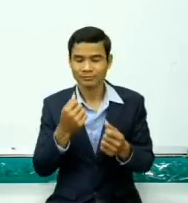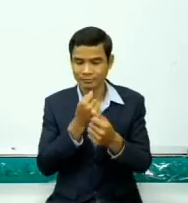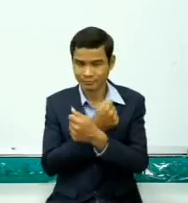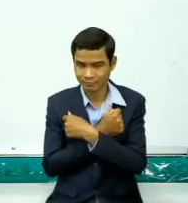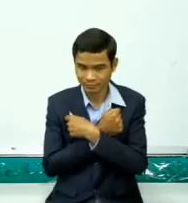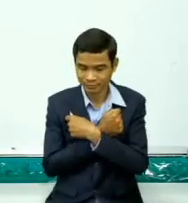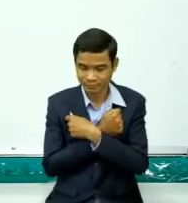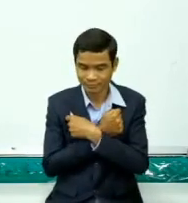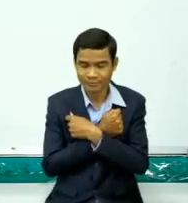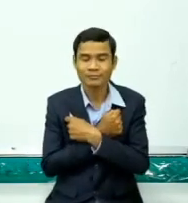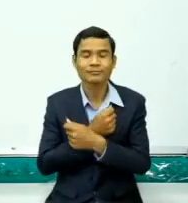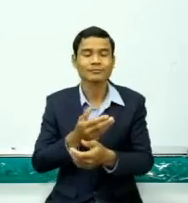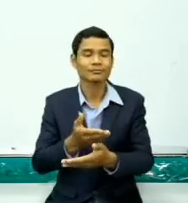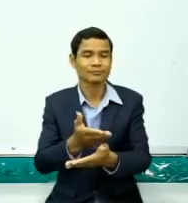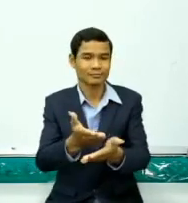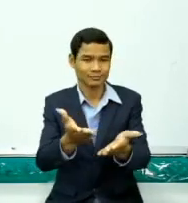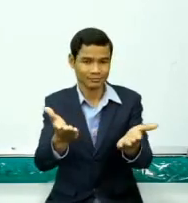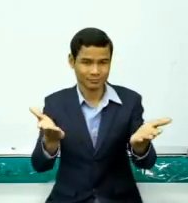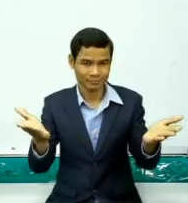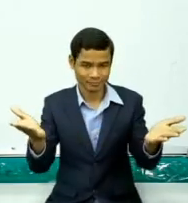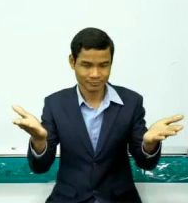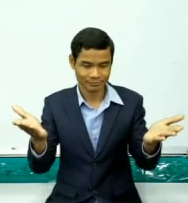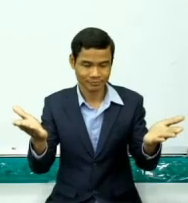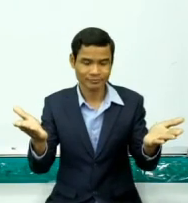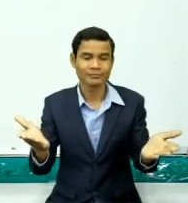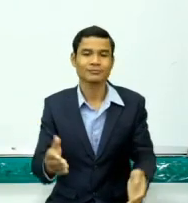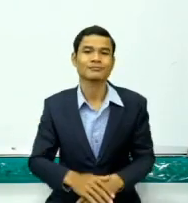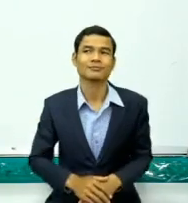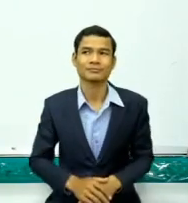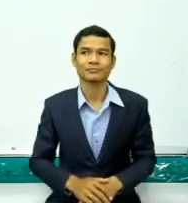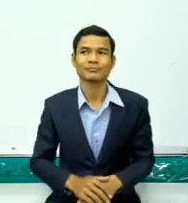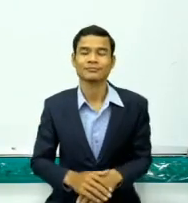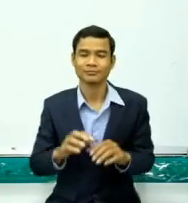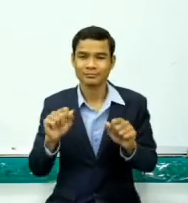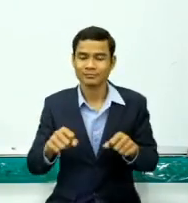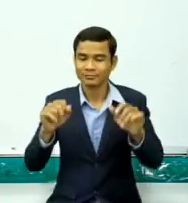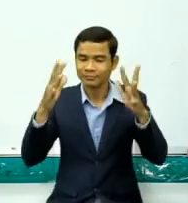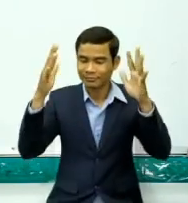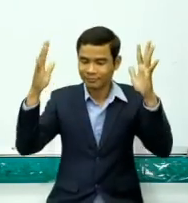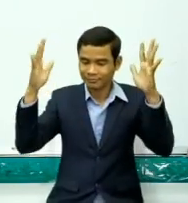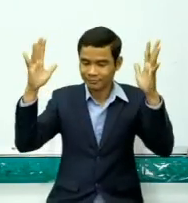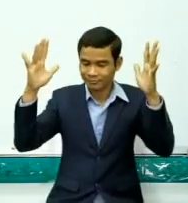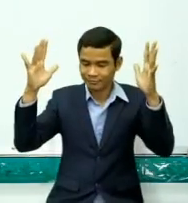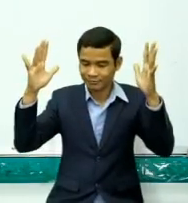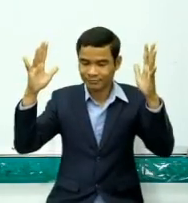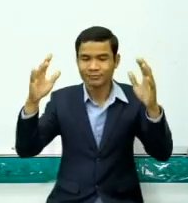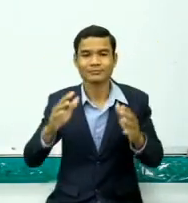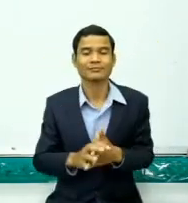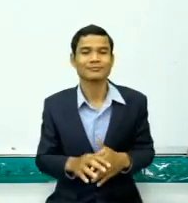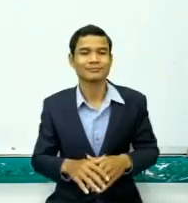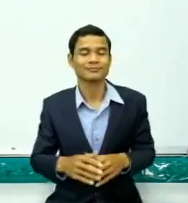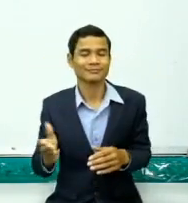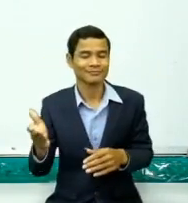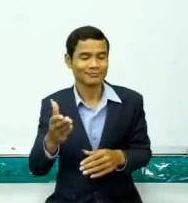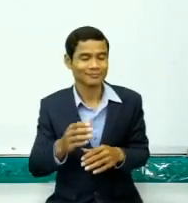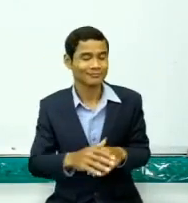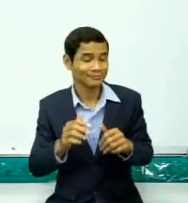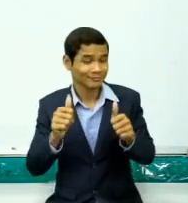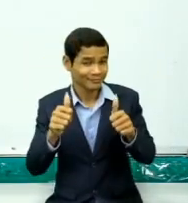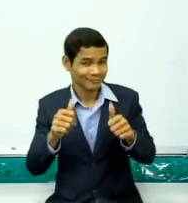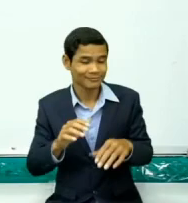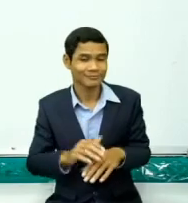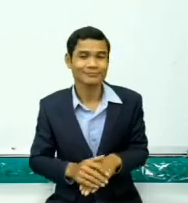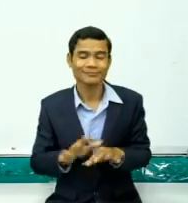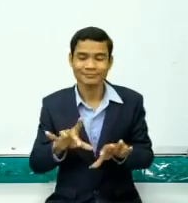khnhom sờ lạnh nè tiếng ở khăn nè cha yeah